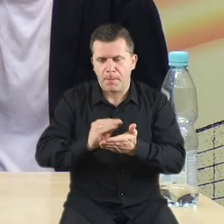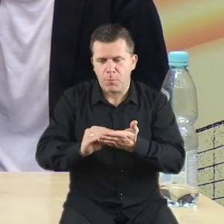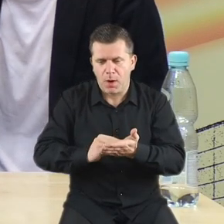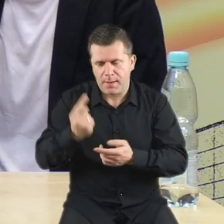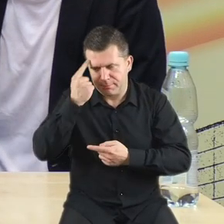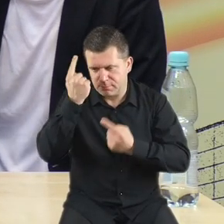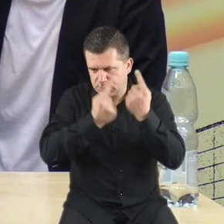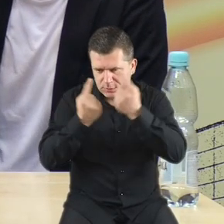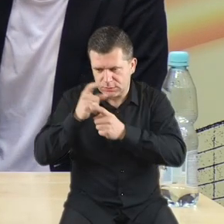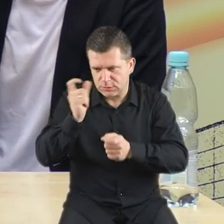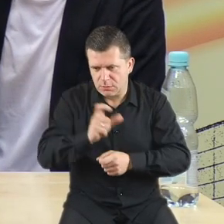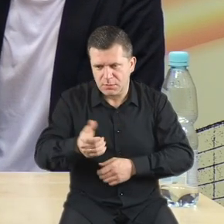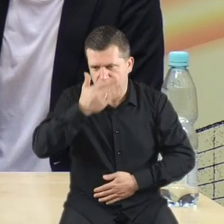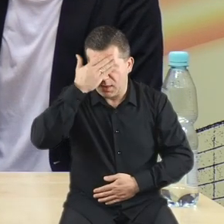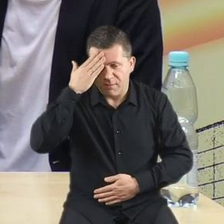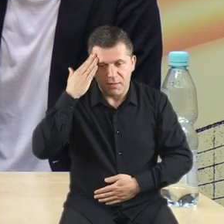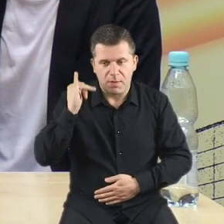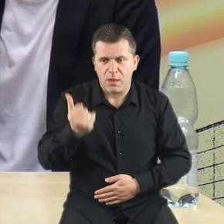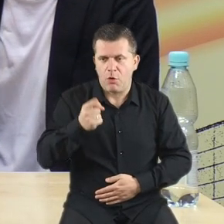Natomiast nie wiem, jak on sobie poradził z tą historią.